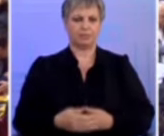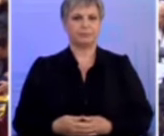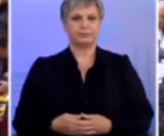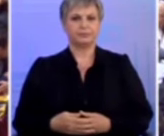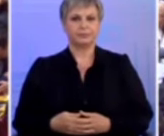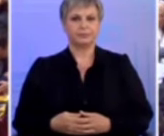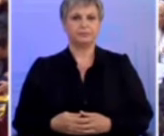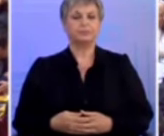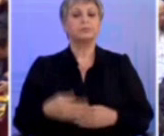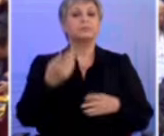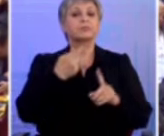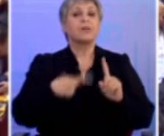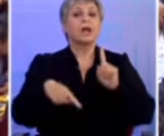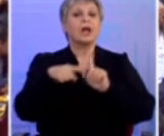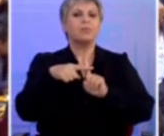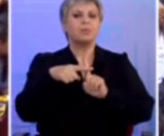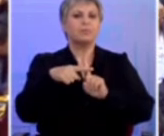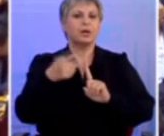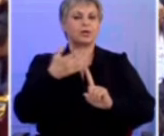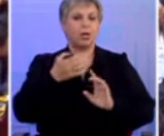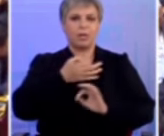Ησυχία. Επιπλέον, κύριε Μεμαράκη,